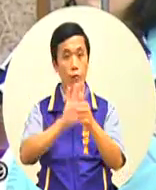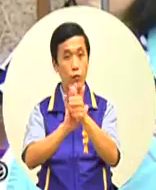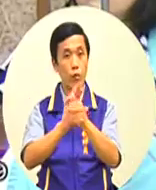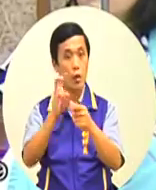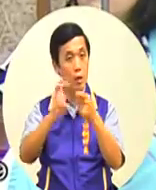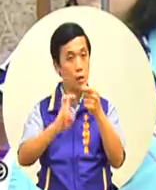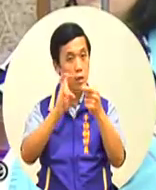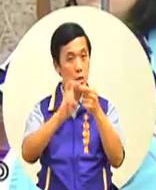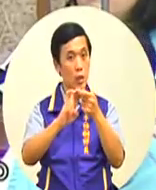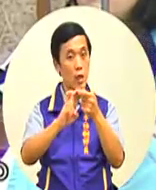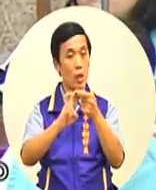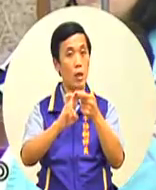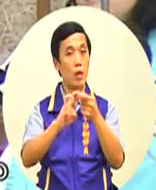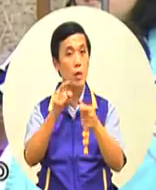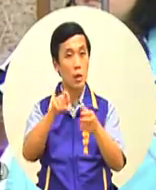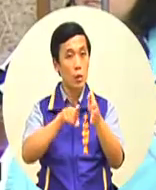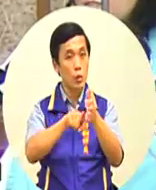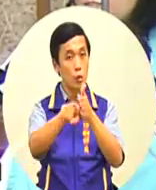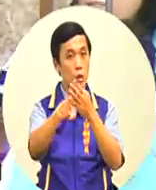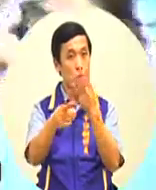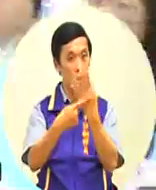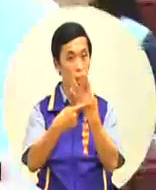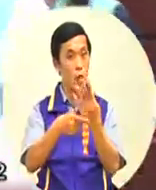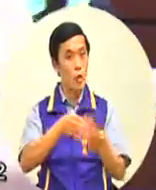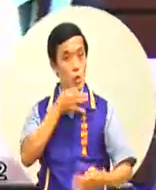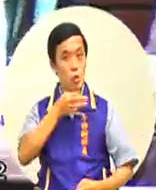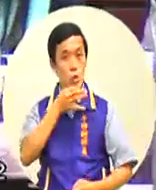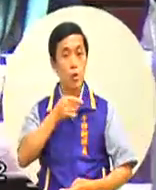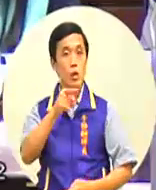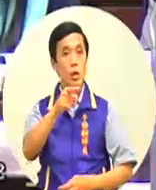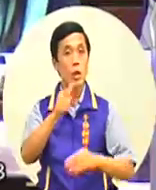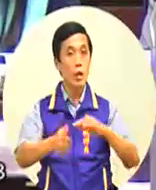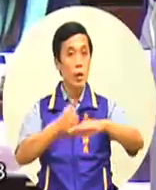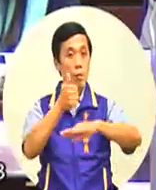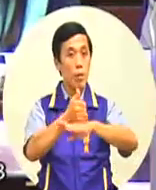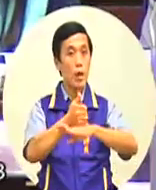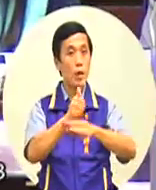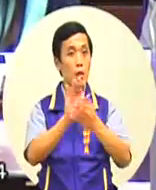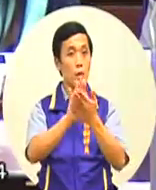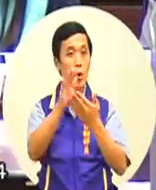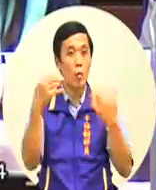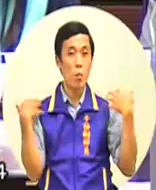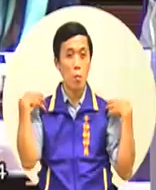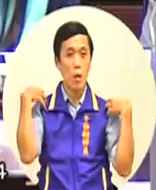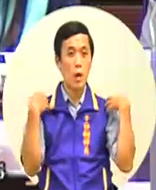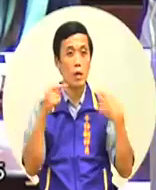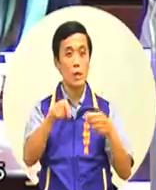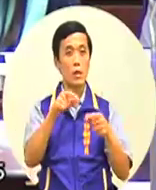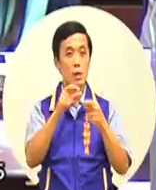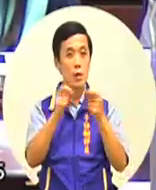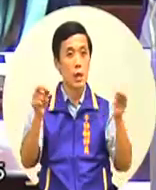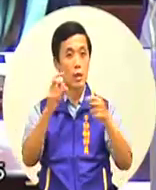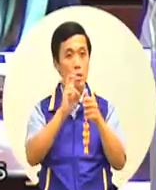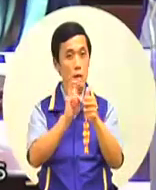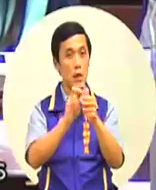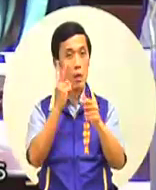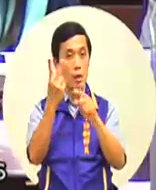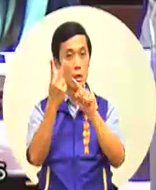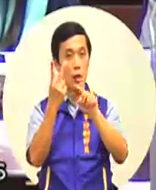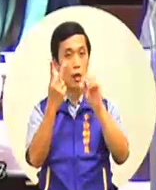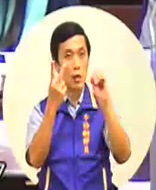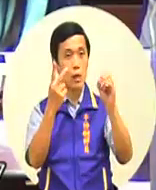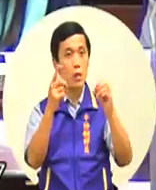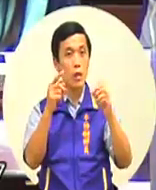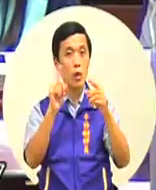常的专业。那最近他上任以来都一直非常忙，因为长照2.0中央常常叫他们上去